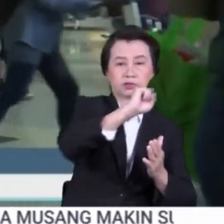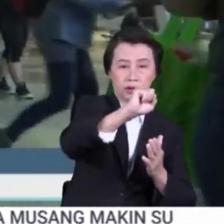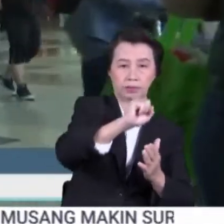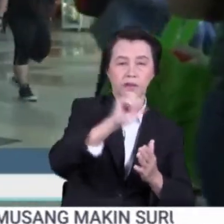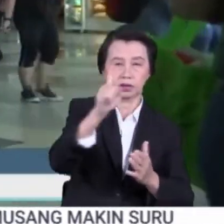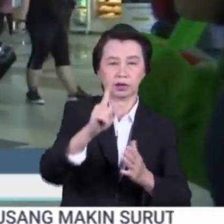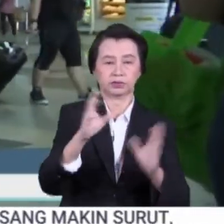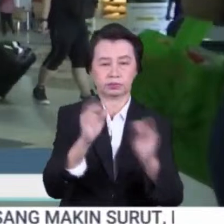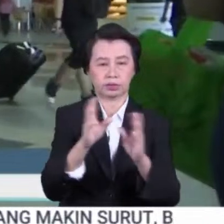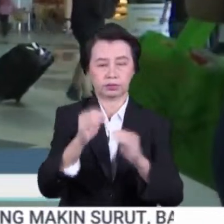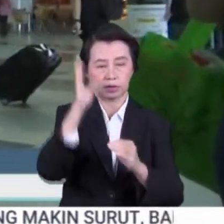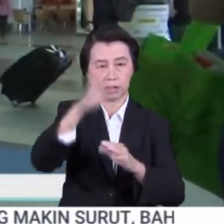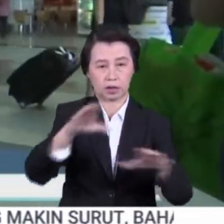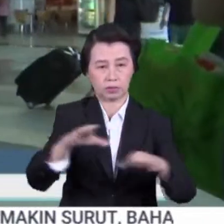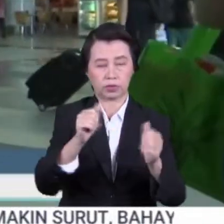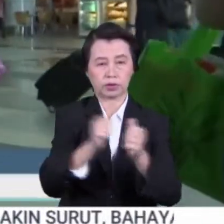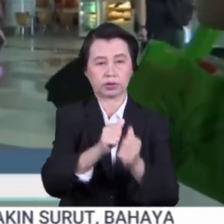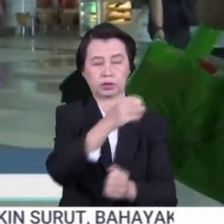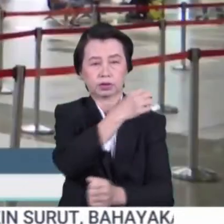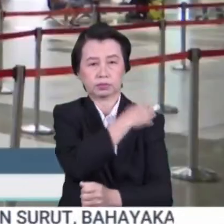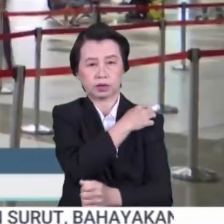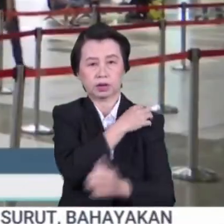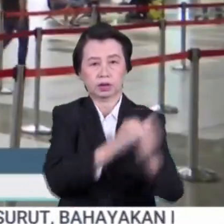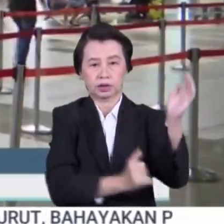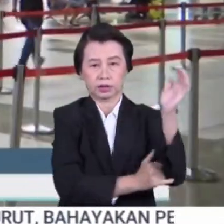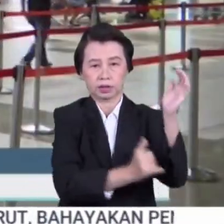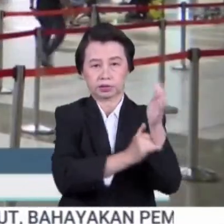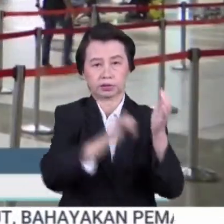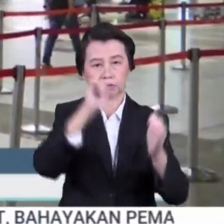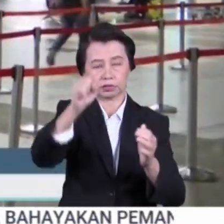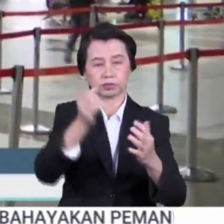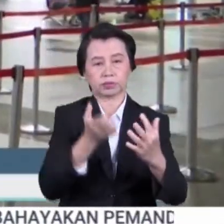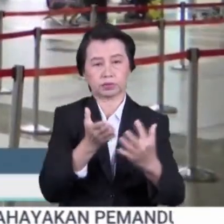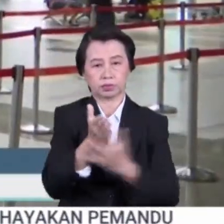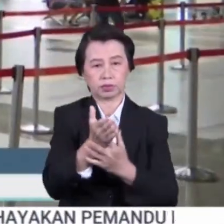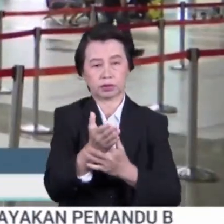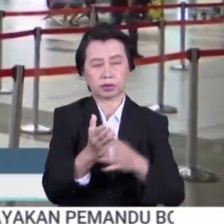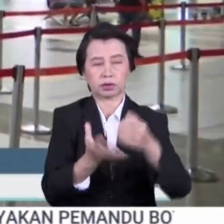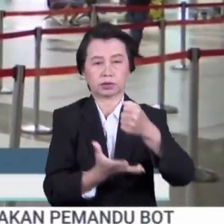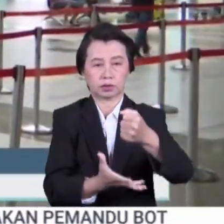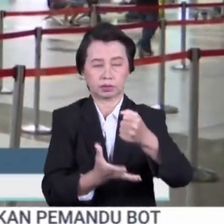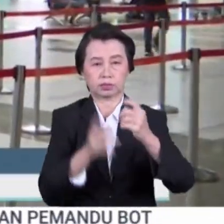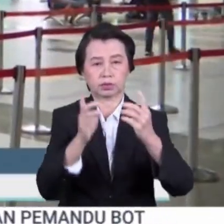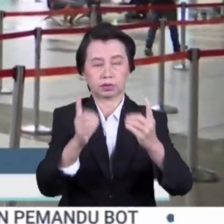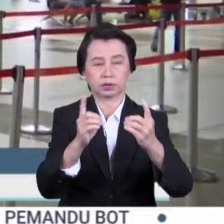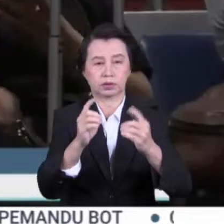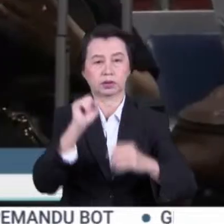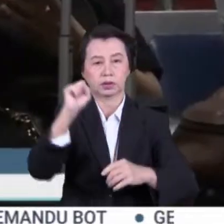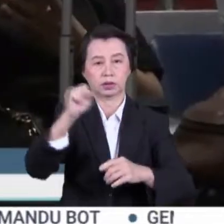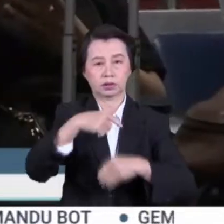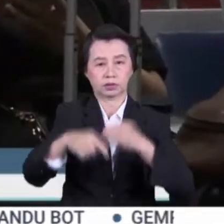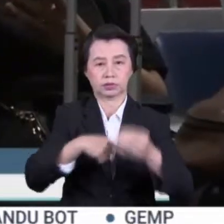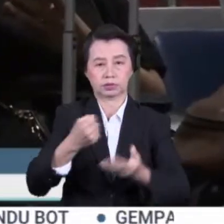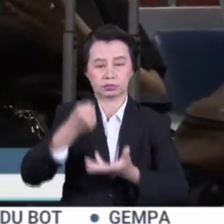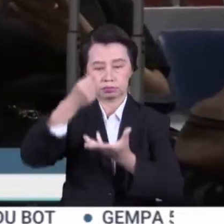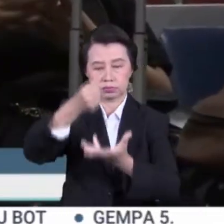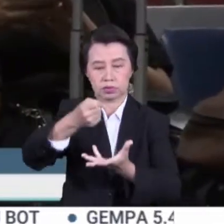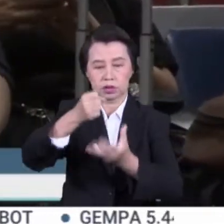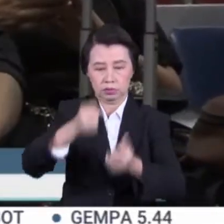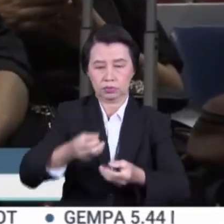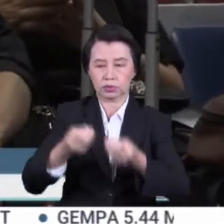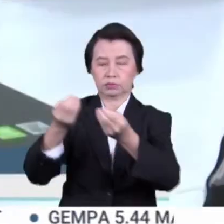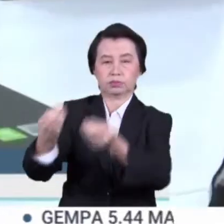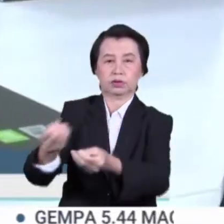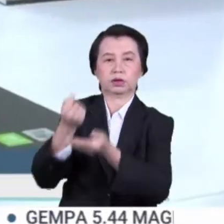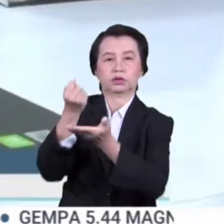akan dilakukan dengan pegawai Yayasan Sabah melalui jawatankuasa Tabung Pendidikan Negeri Sabah berhubung peruntukan yang boleh